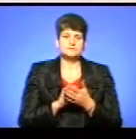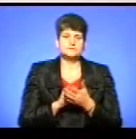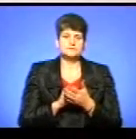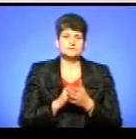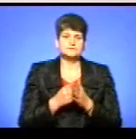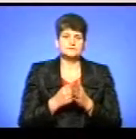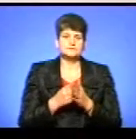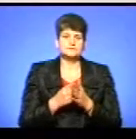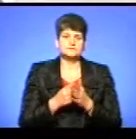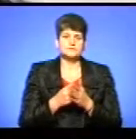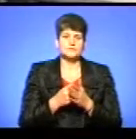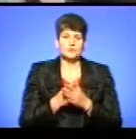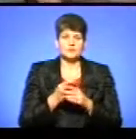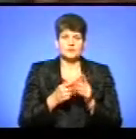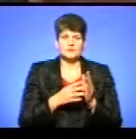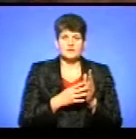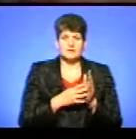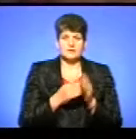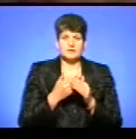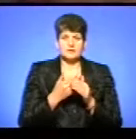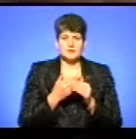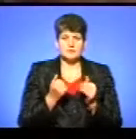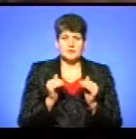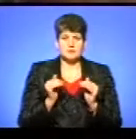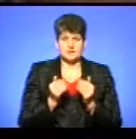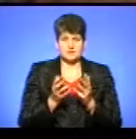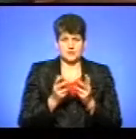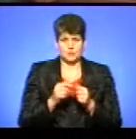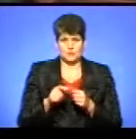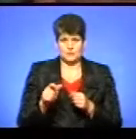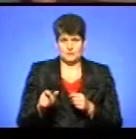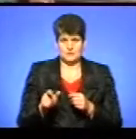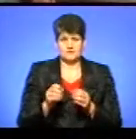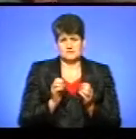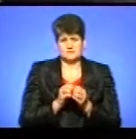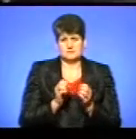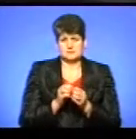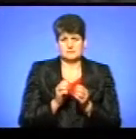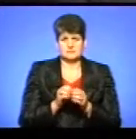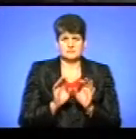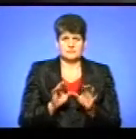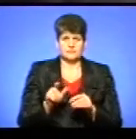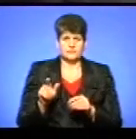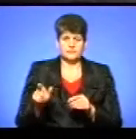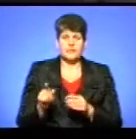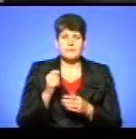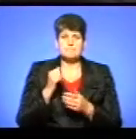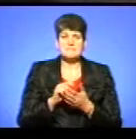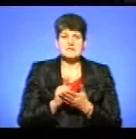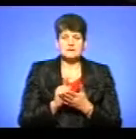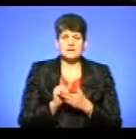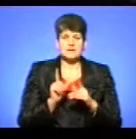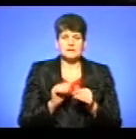до півдев'ятої. Нема меншої кількості людей. В принципі, таке саме. Пенсіонерка Марія Довгань